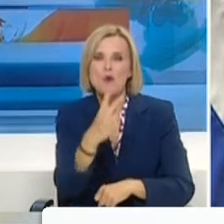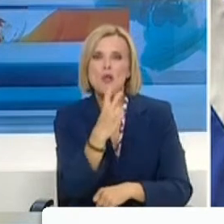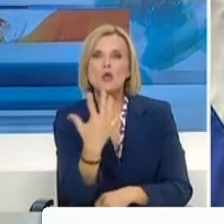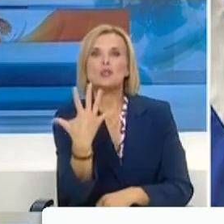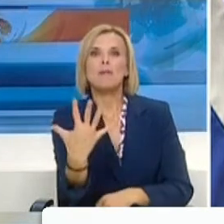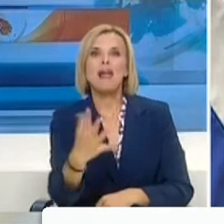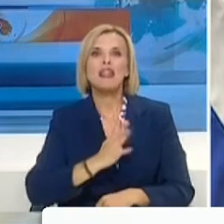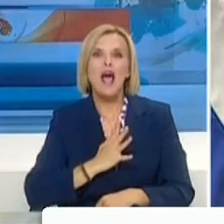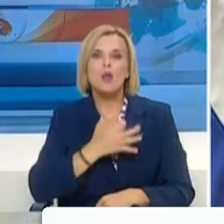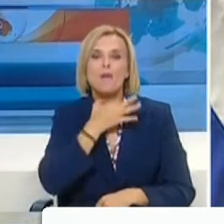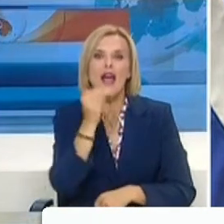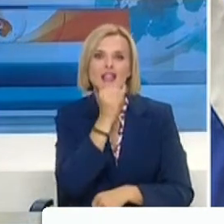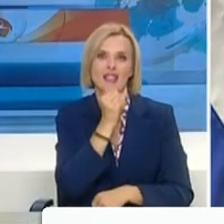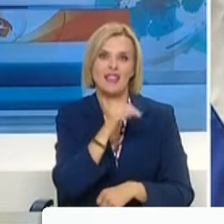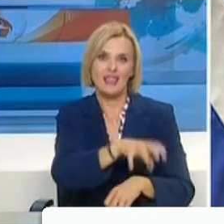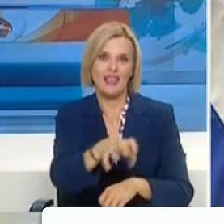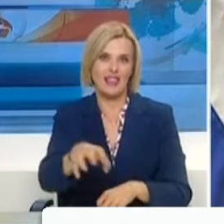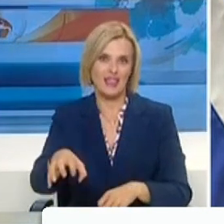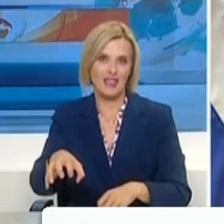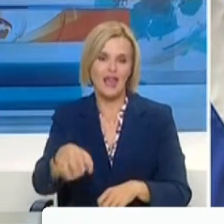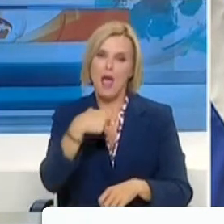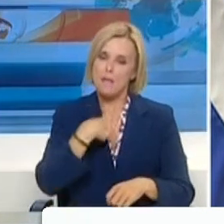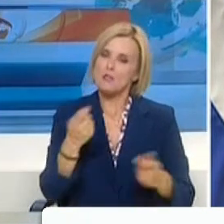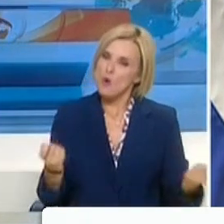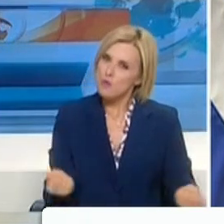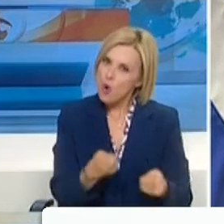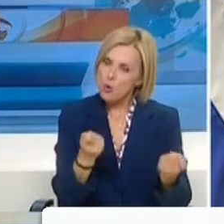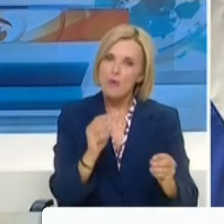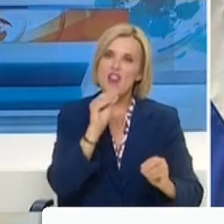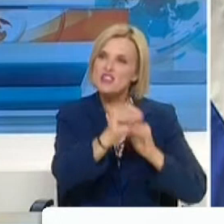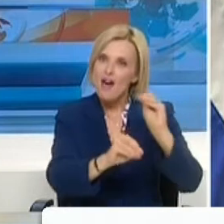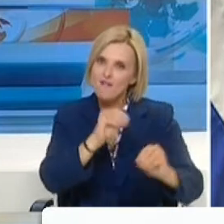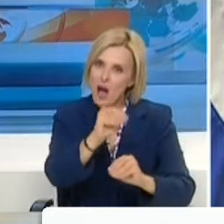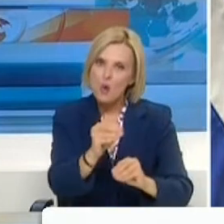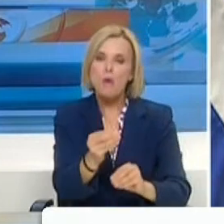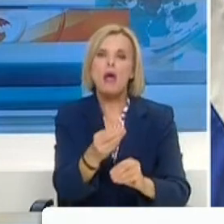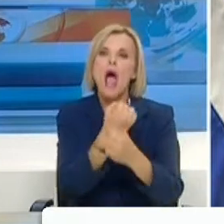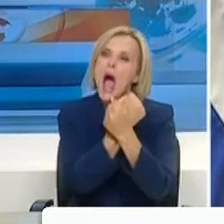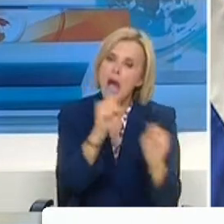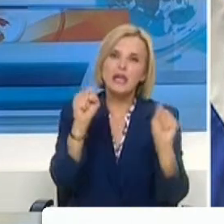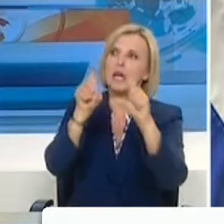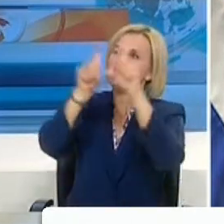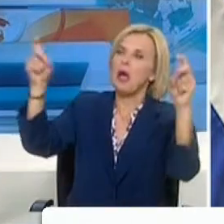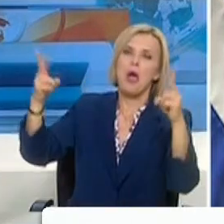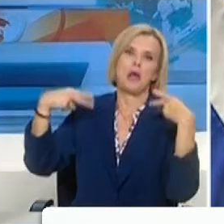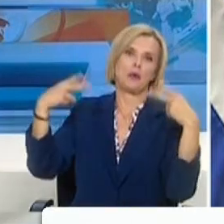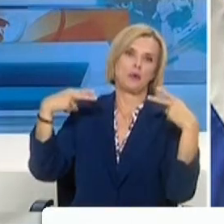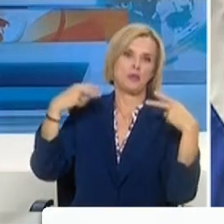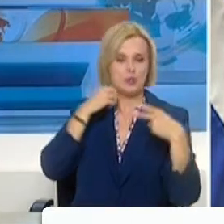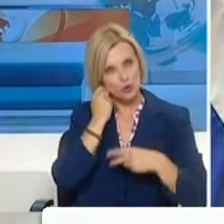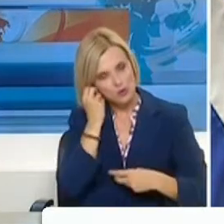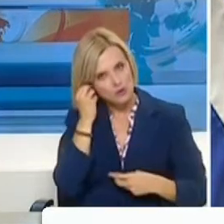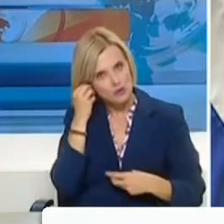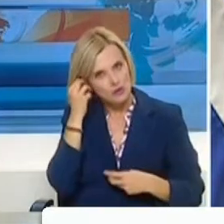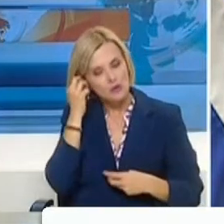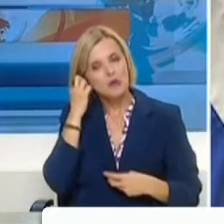ότι μπορούμε να αποφύγουμε την πίεση κάποιων μονάδων εντατικής θεραπείας που αντιμετωπίζουν τέτοια τεχνικά προβλήματα, πάντα σε συνόηση με τις υπηρεσίες του Υπουργείου. Και αυτό